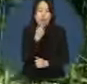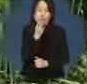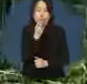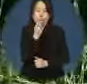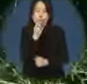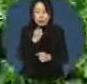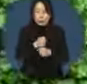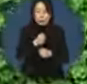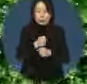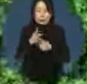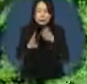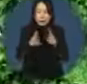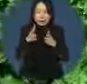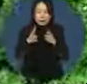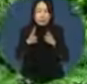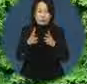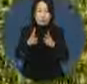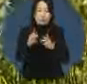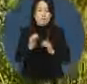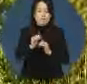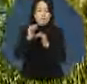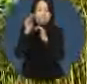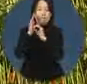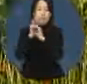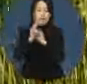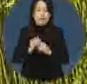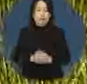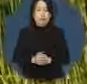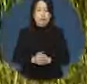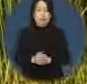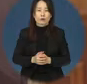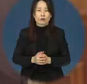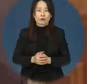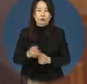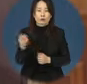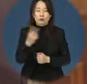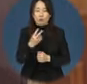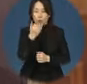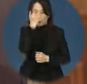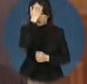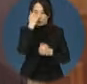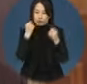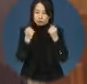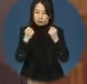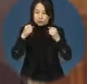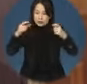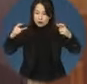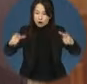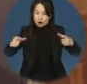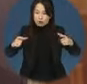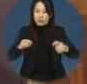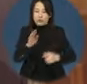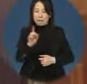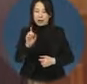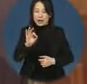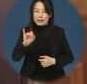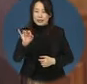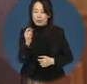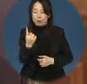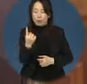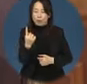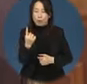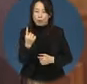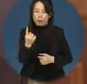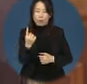플라스틱 이렇습니다 뭐 역시 신소재 줘 을 한다든지 그래서 충북 같은 경우에는 원래 바이오 헬스가 부품